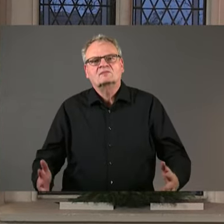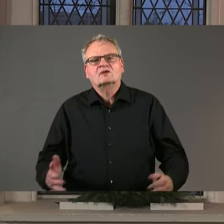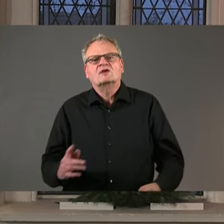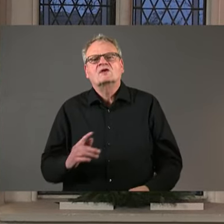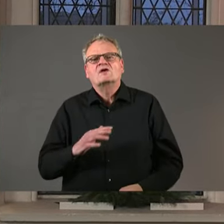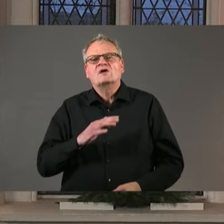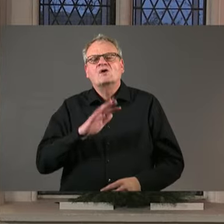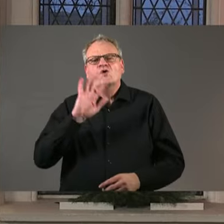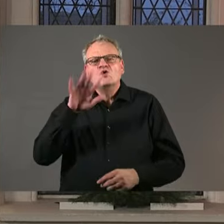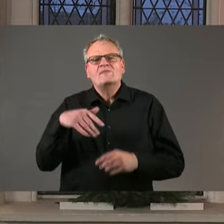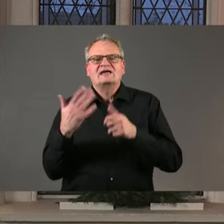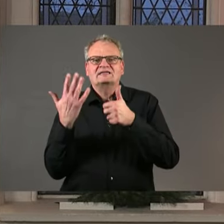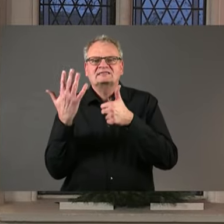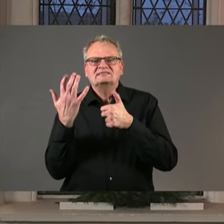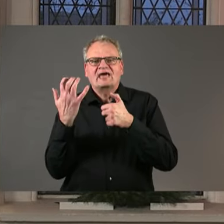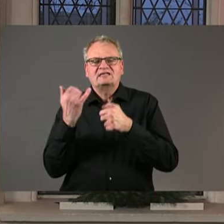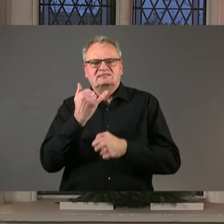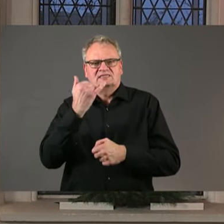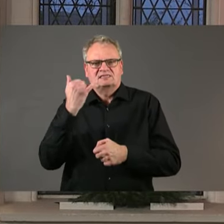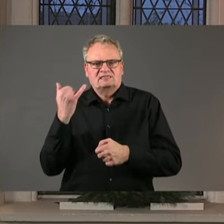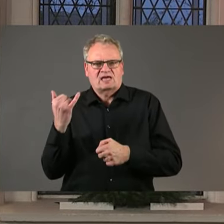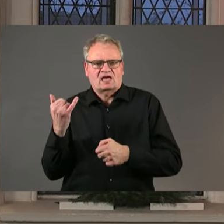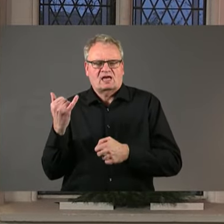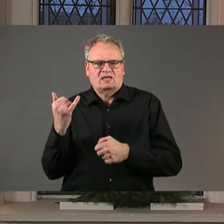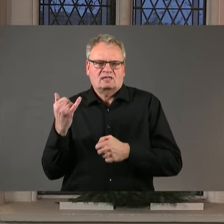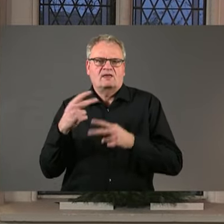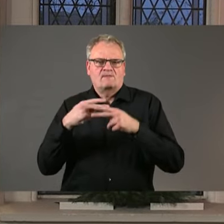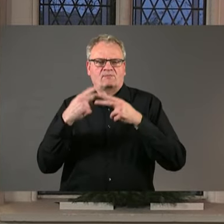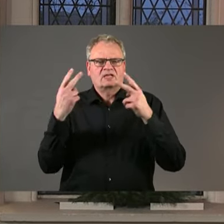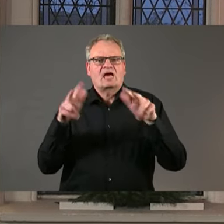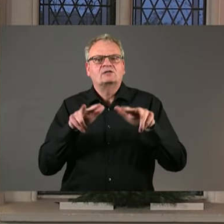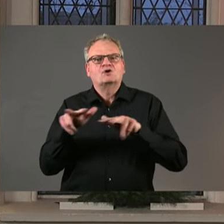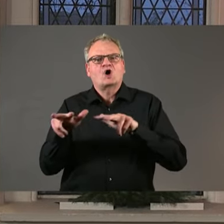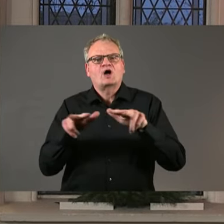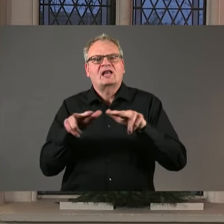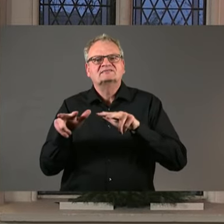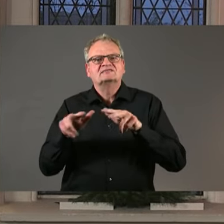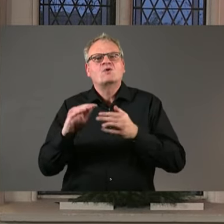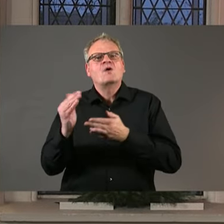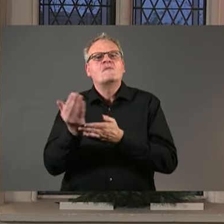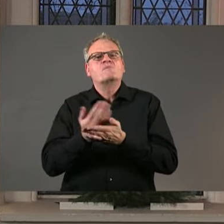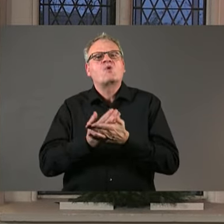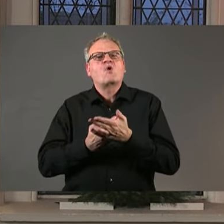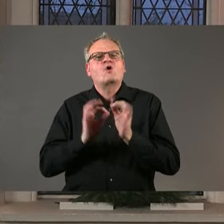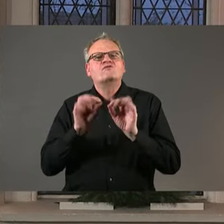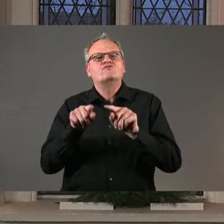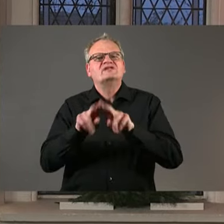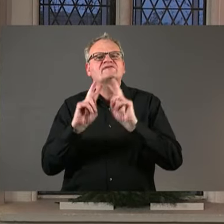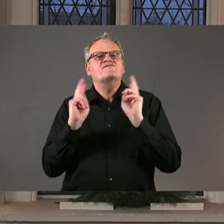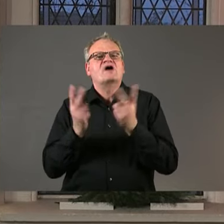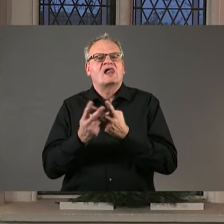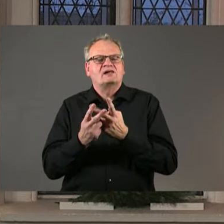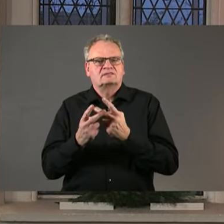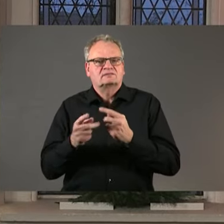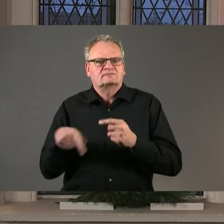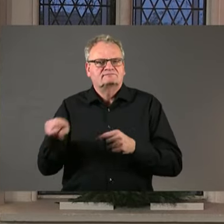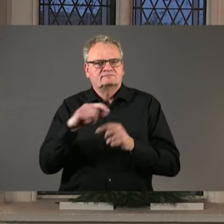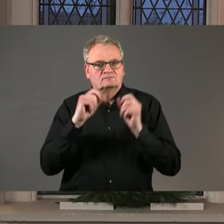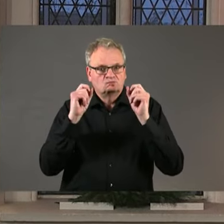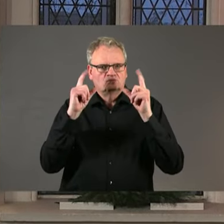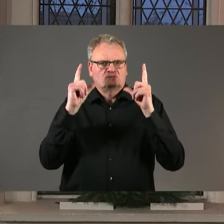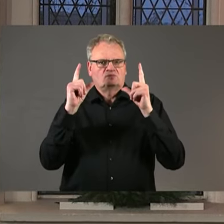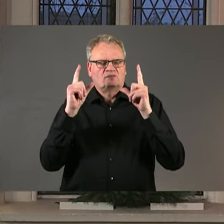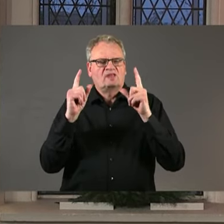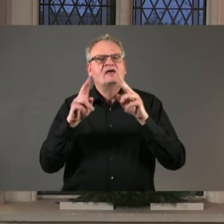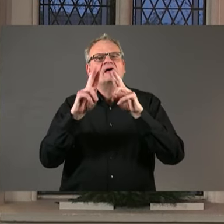Seit mehr als 60 Jahren weitet die Organisation Brot für die Welt unseren Blick auf die Welt. Ein Heiligabend wird in